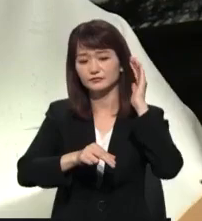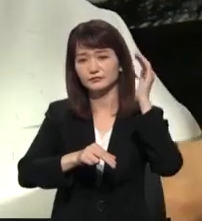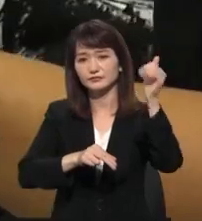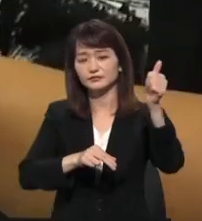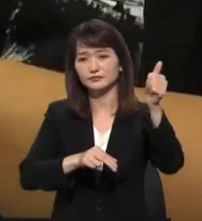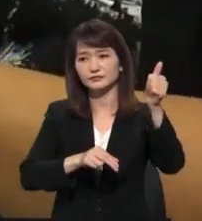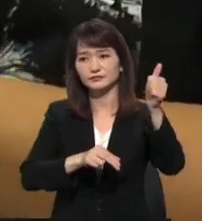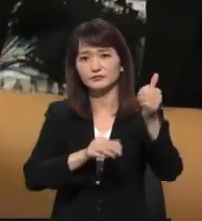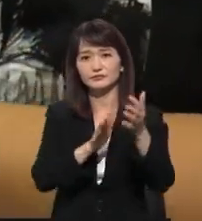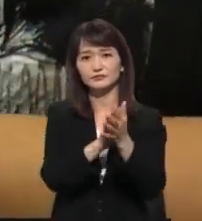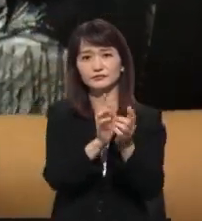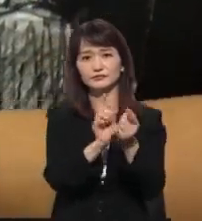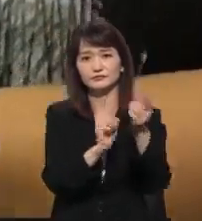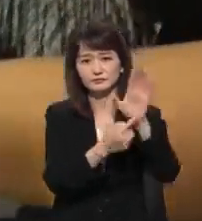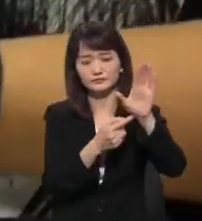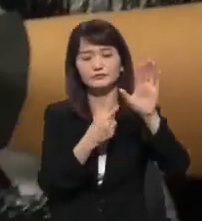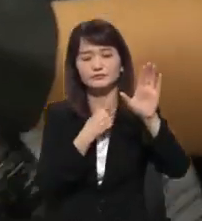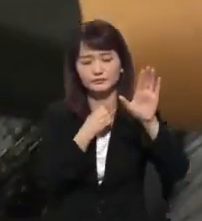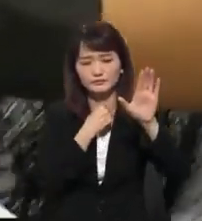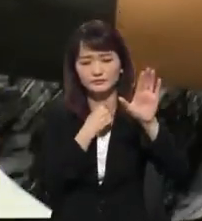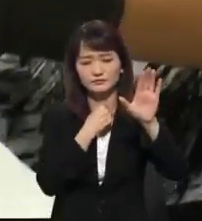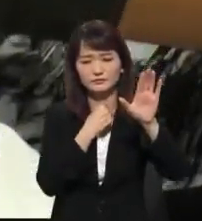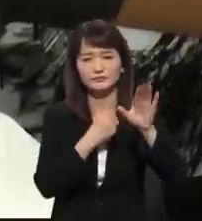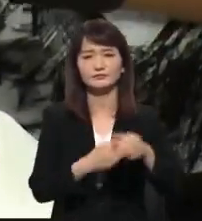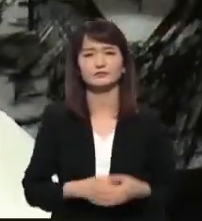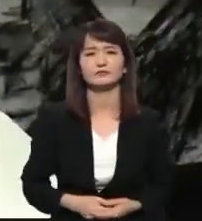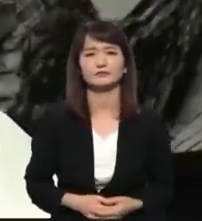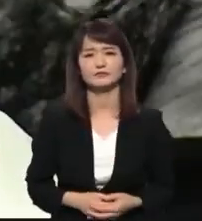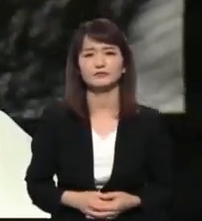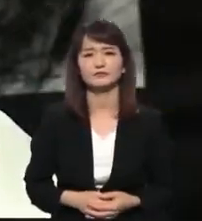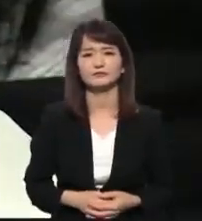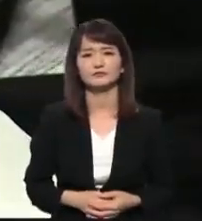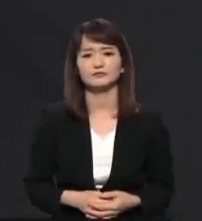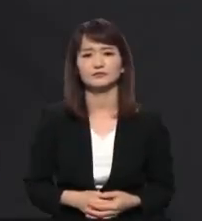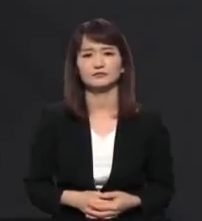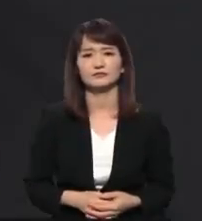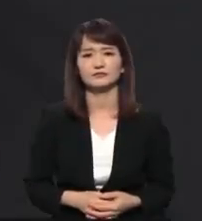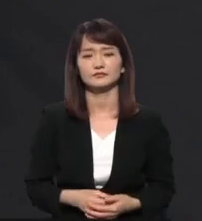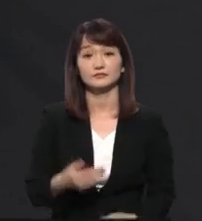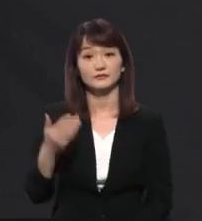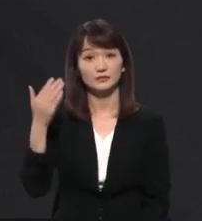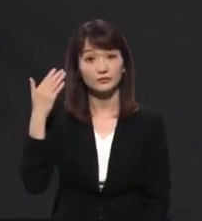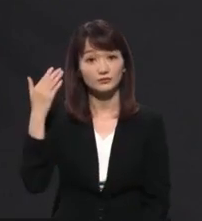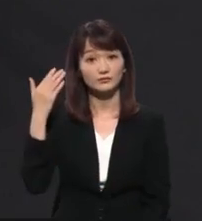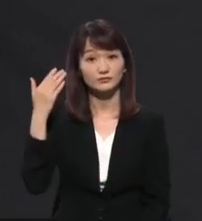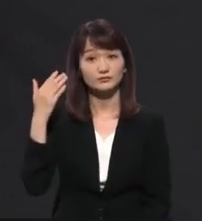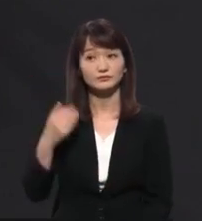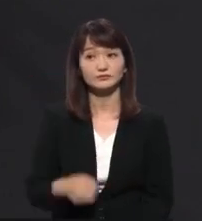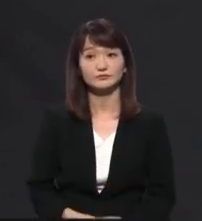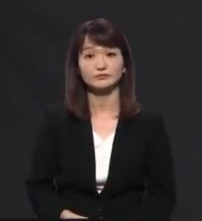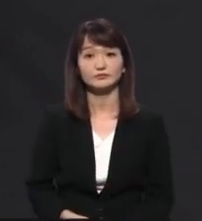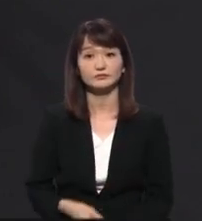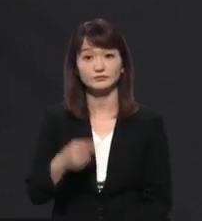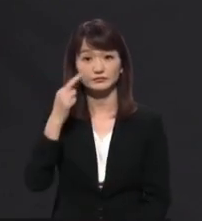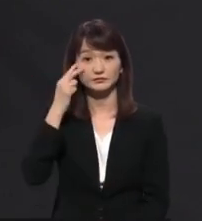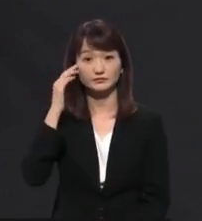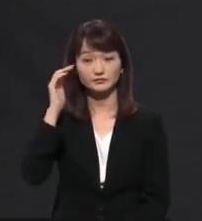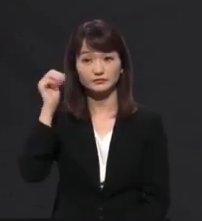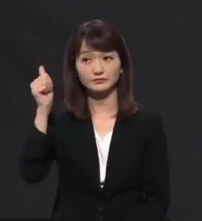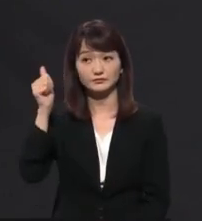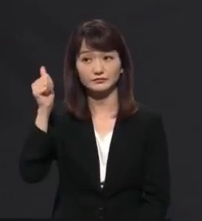직접 좀 밝혀 주십사라는 바람이 있고요 그것은 저번에 이제 미 대통령께서